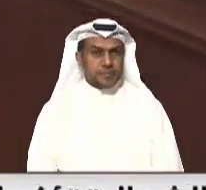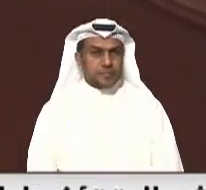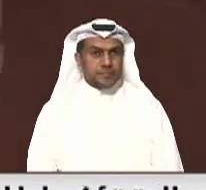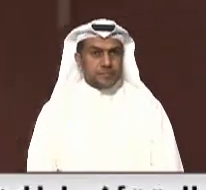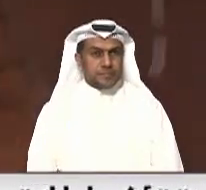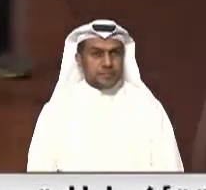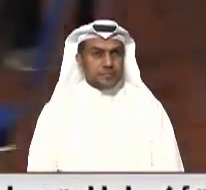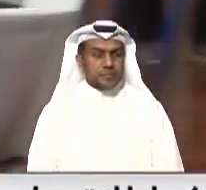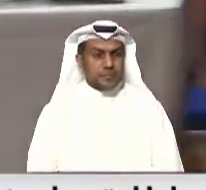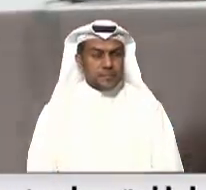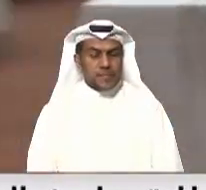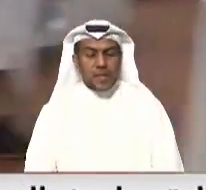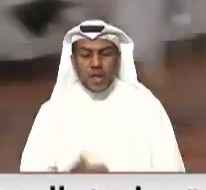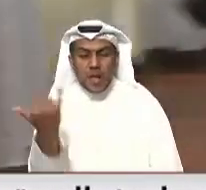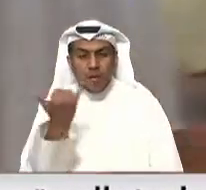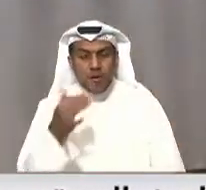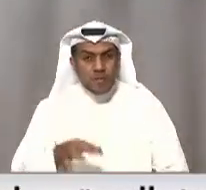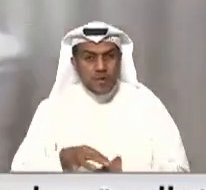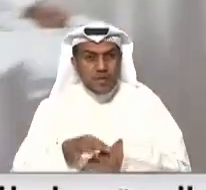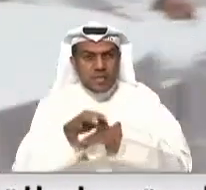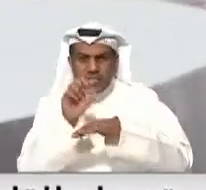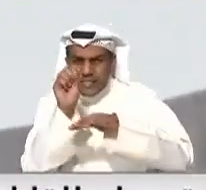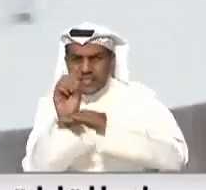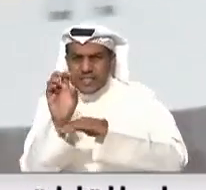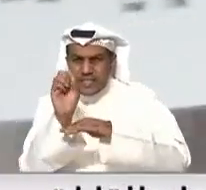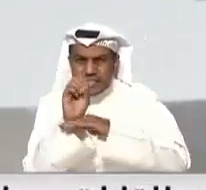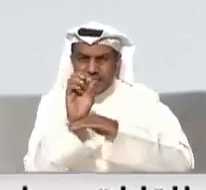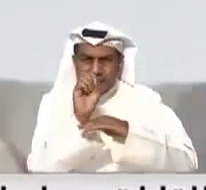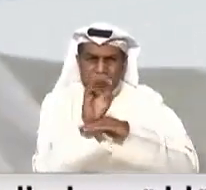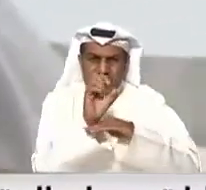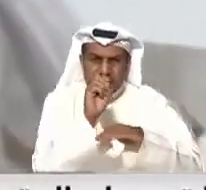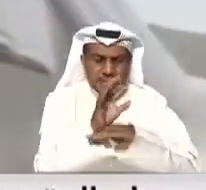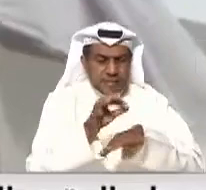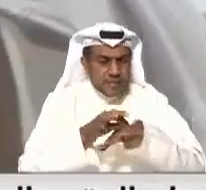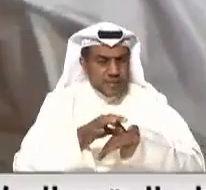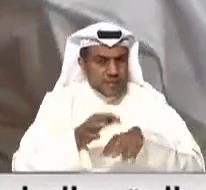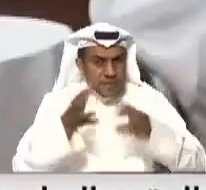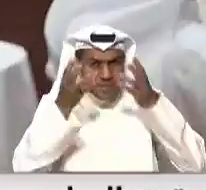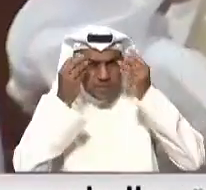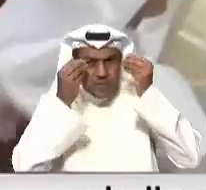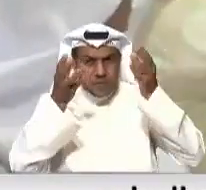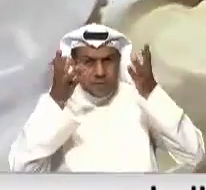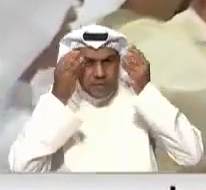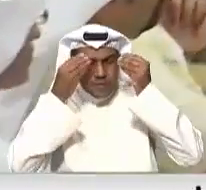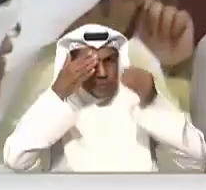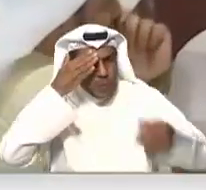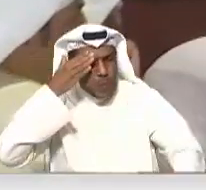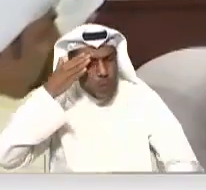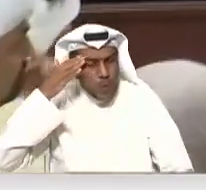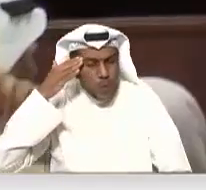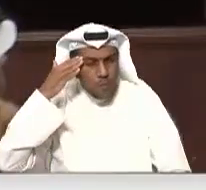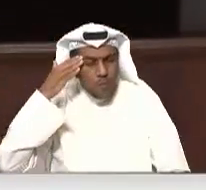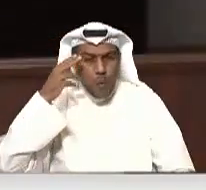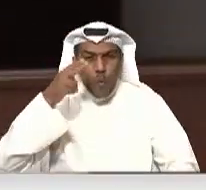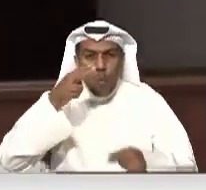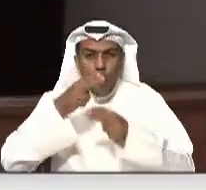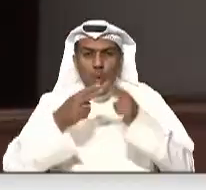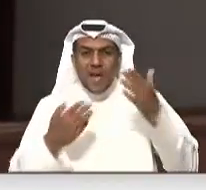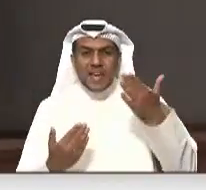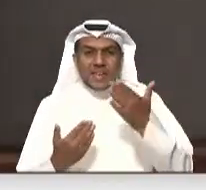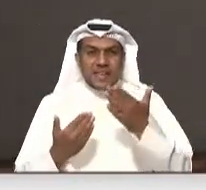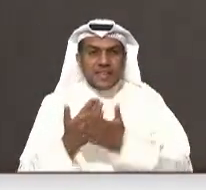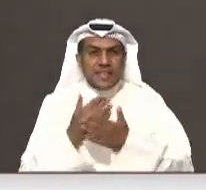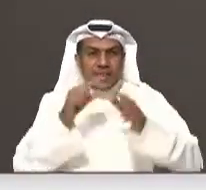ركيزة رأس المال البشري والإبداعي التي جاءت بها خطة الدولة التنموية كويت جديدة كانت